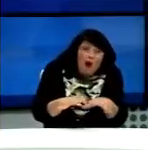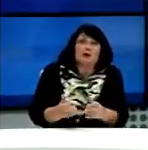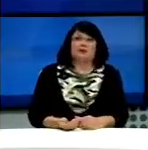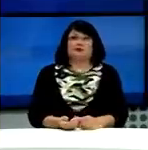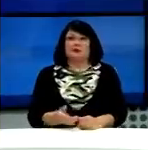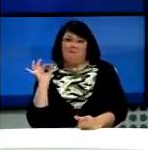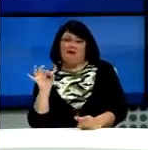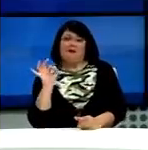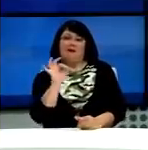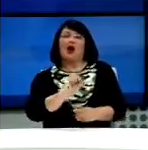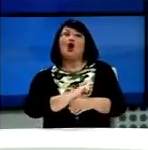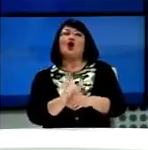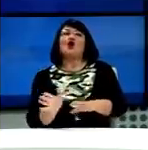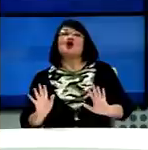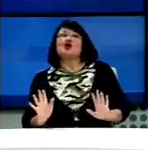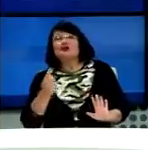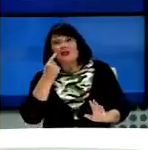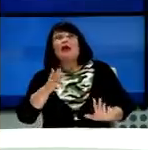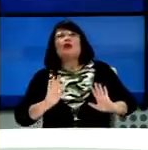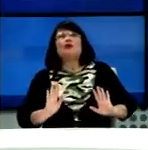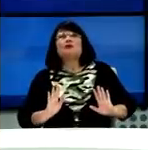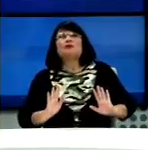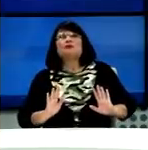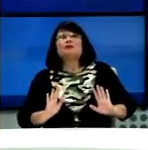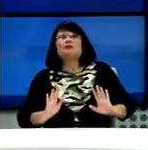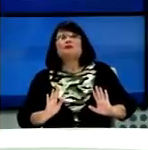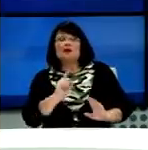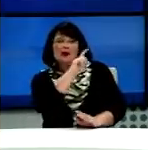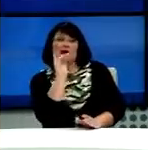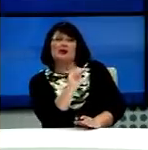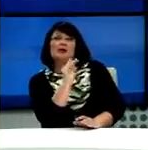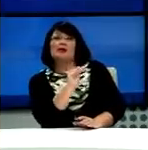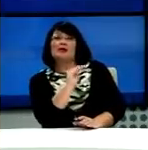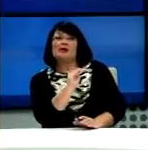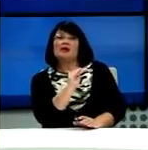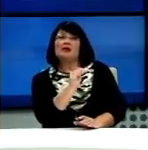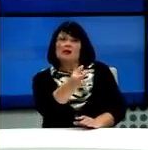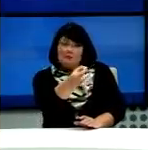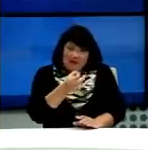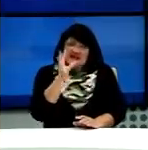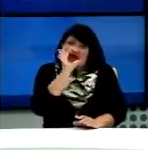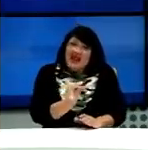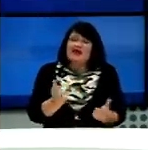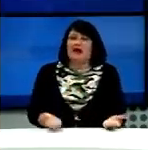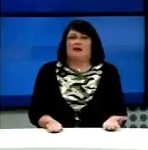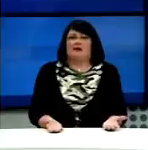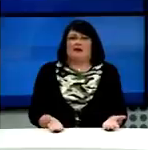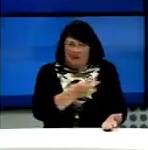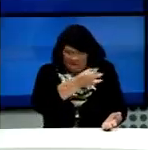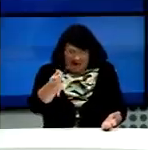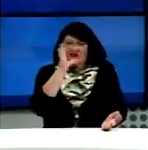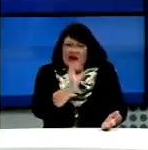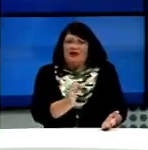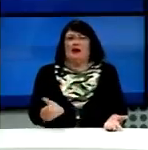μέσω κορονοϊού τα παιδιά τους? Και το ερώτημά μου είναι, γιατί δεν λέτε την αλήθεια? Γιατί δεν λέτε την